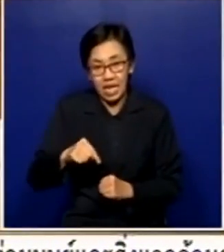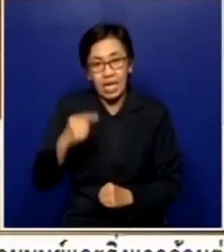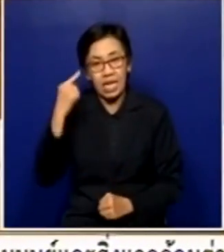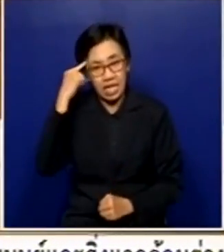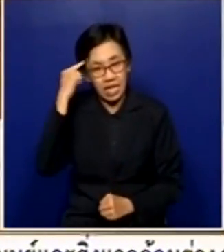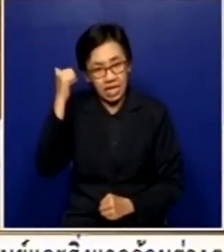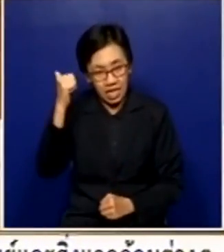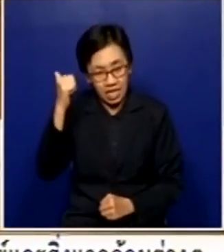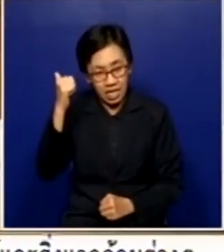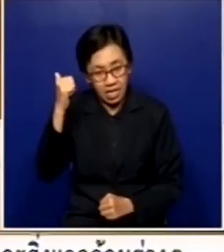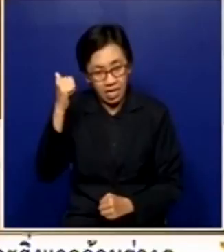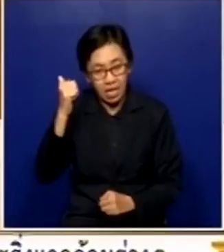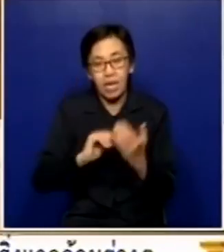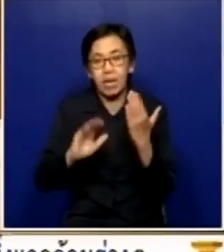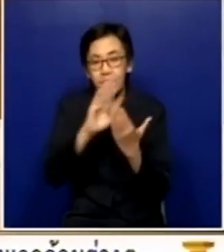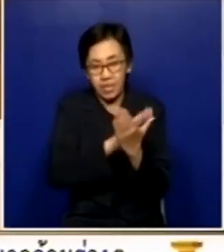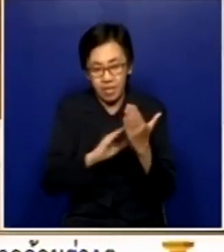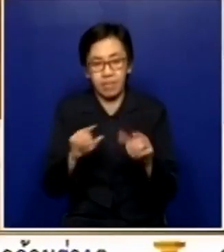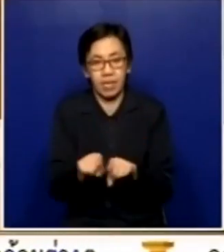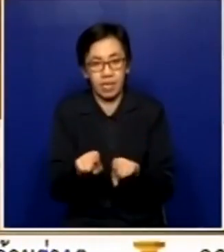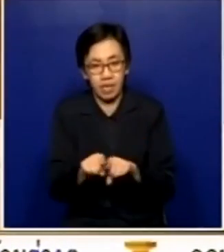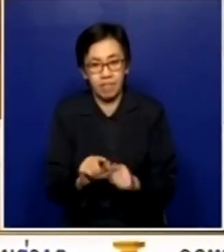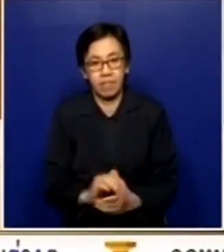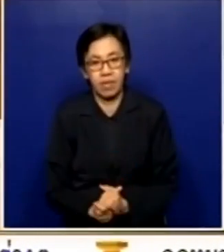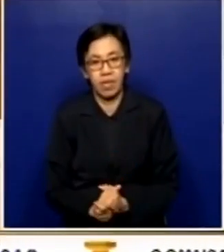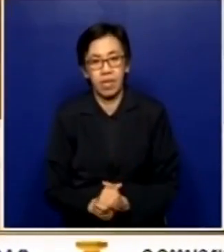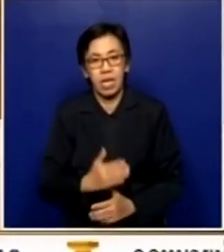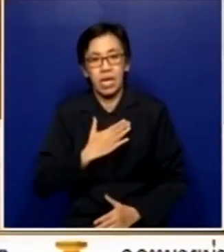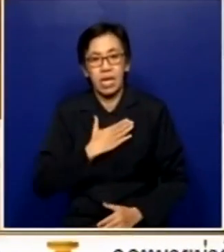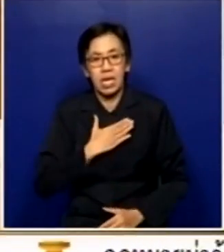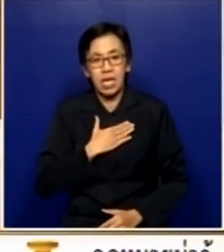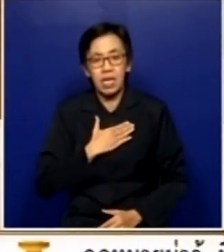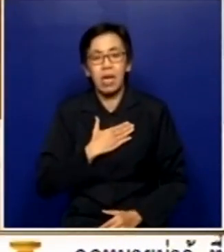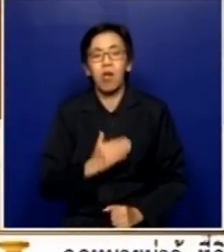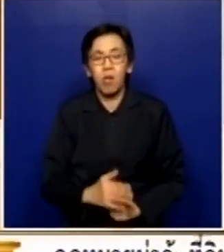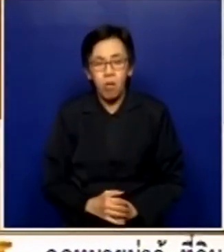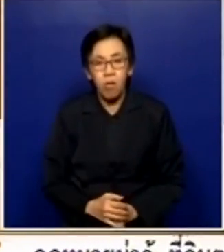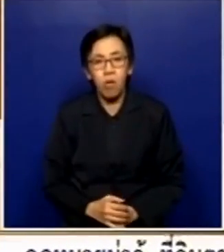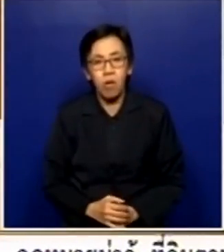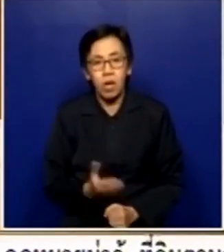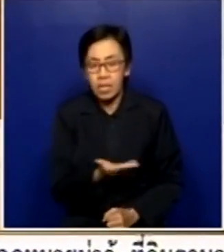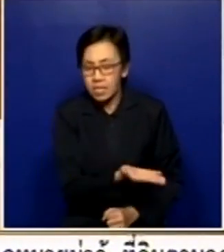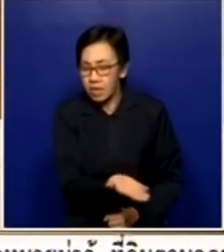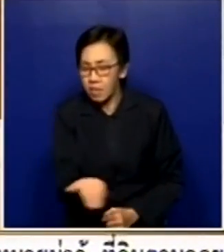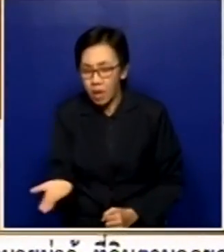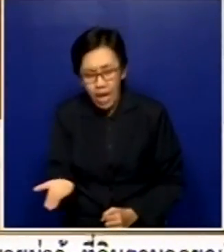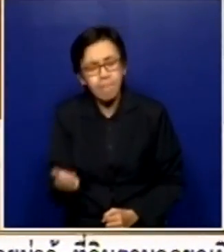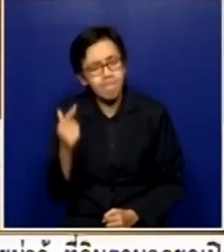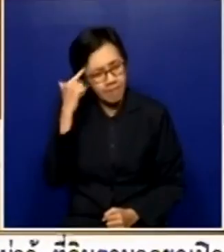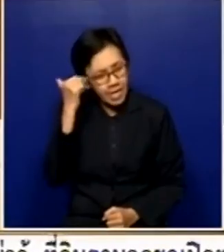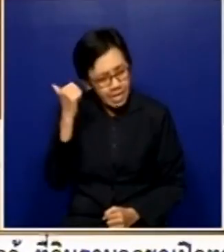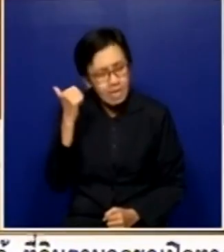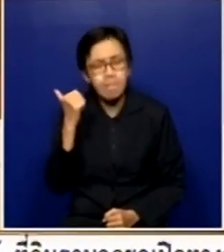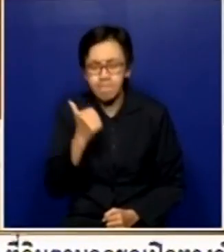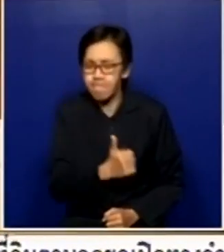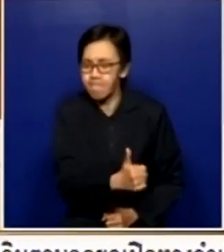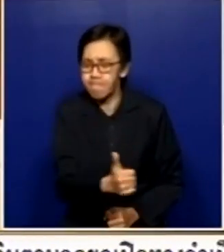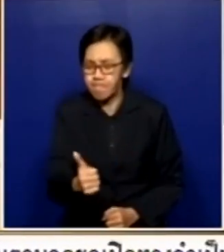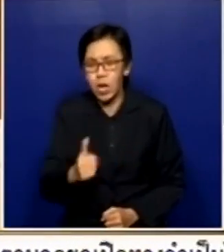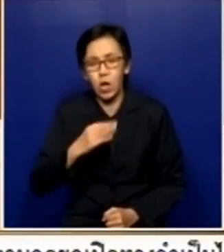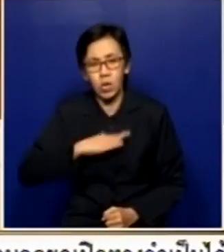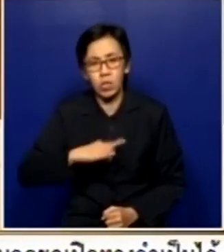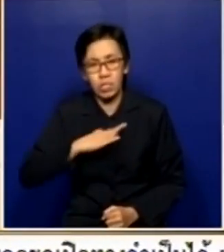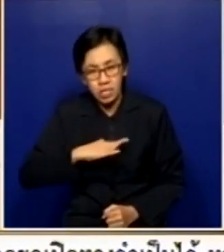ดีต่อชาติบ้านเมืองดิฉันไม่เคลือบแคลงสงสัยในเจตนาอันดีของท่านนะคะแล้วก็เช่นเดียวกัน